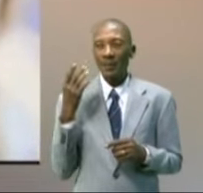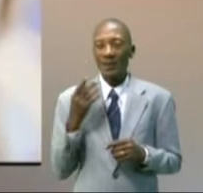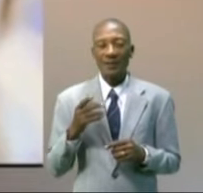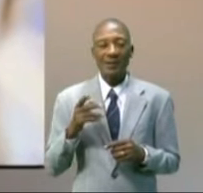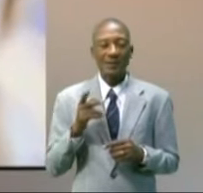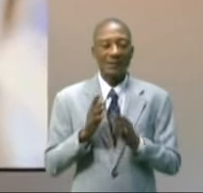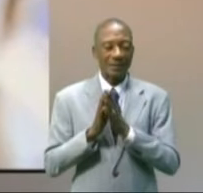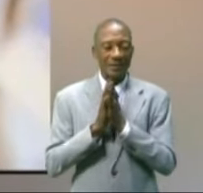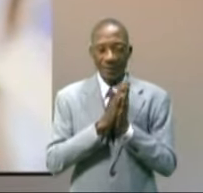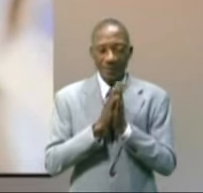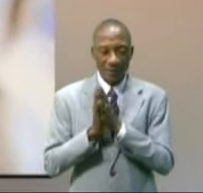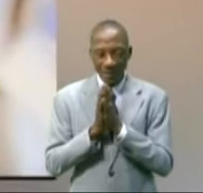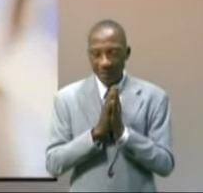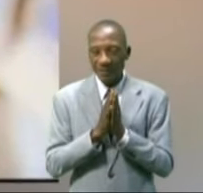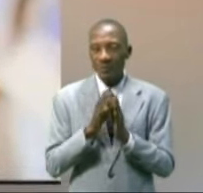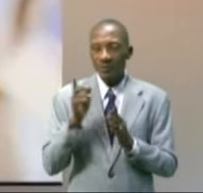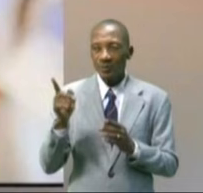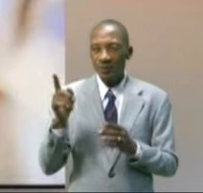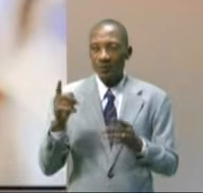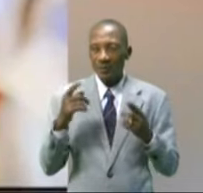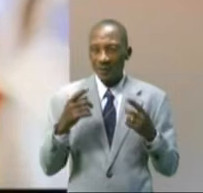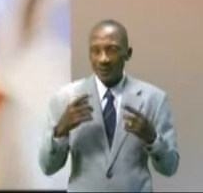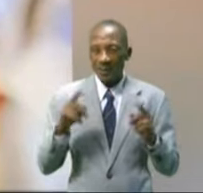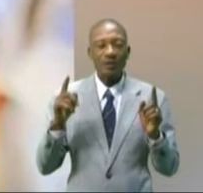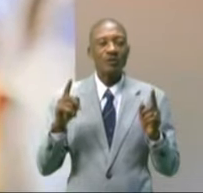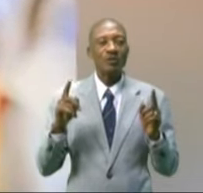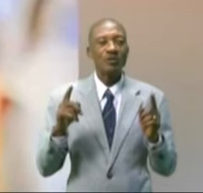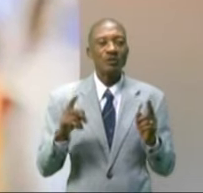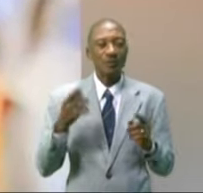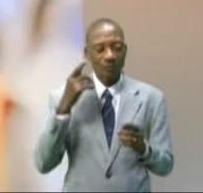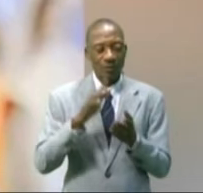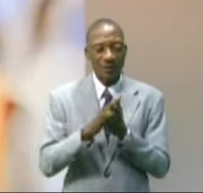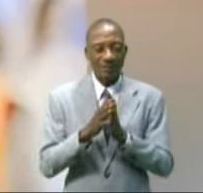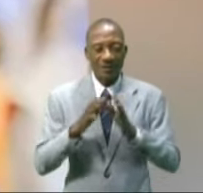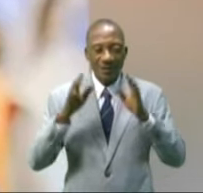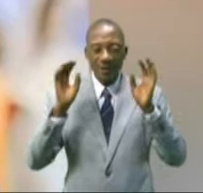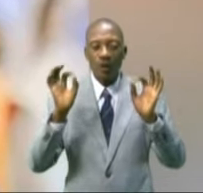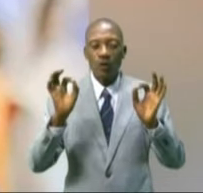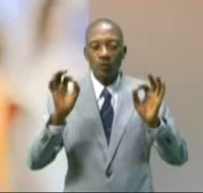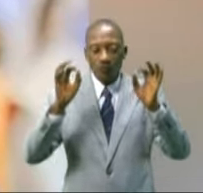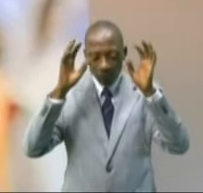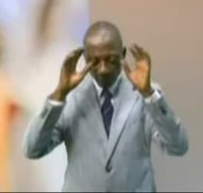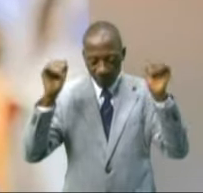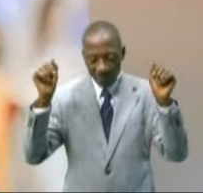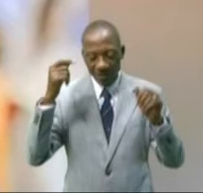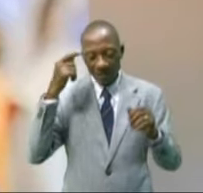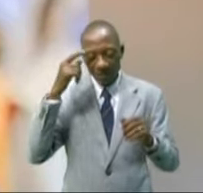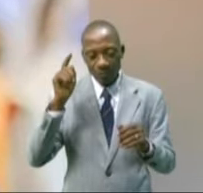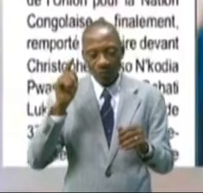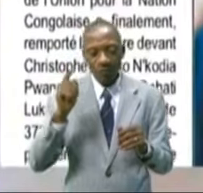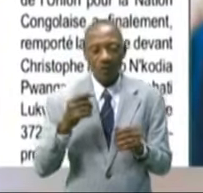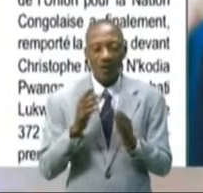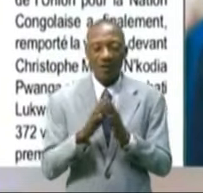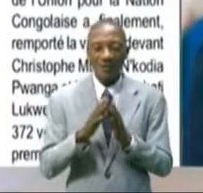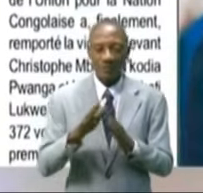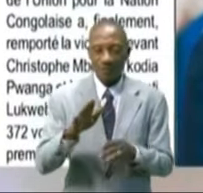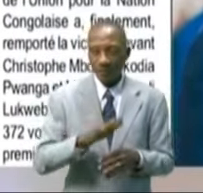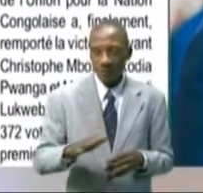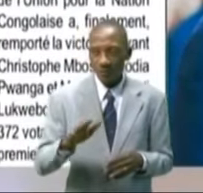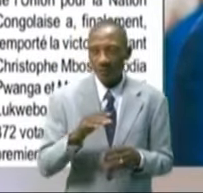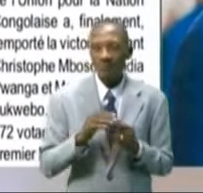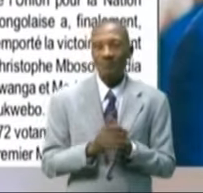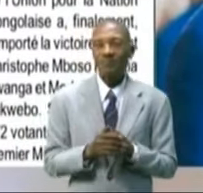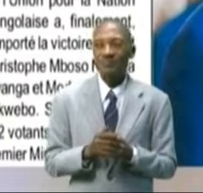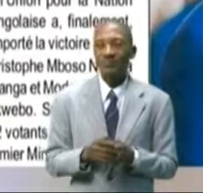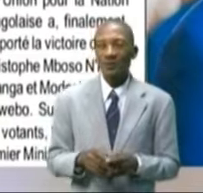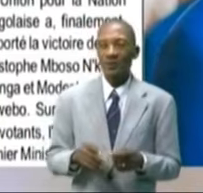l'Assemblée nationale. C'en est complètement fini depuis hier mardi 23 avril 2024, écrit le journal. L'Union sacrée de la